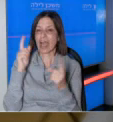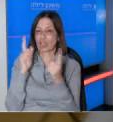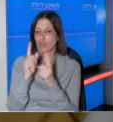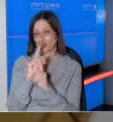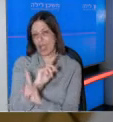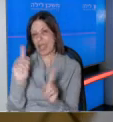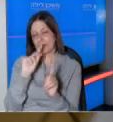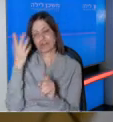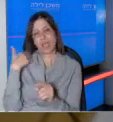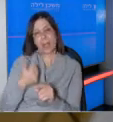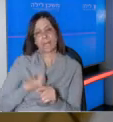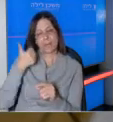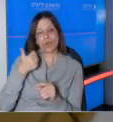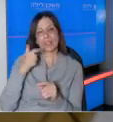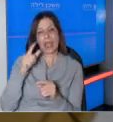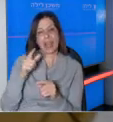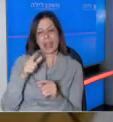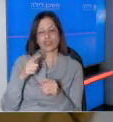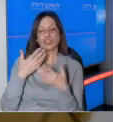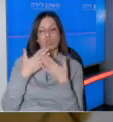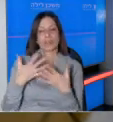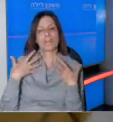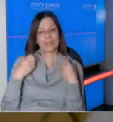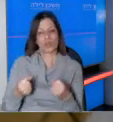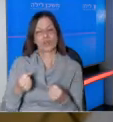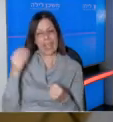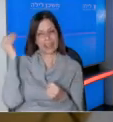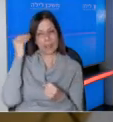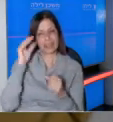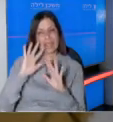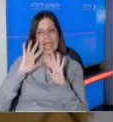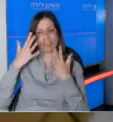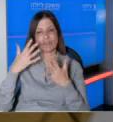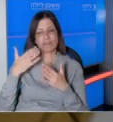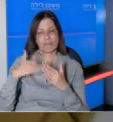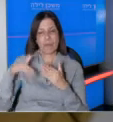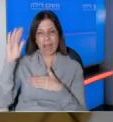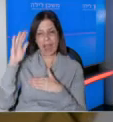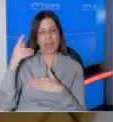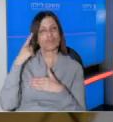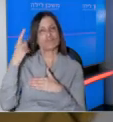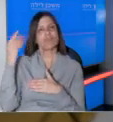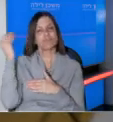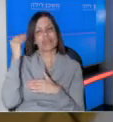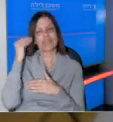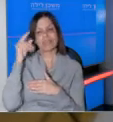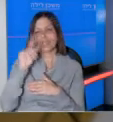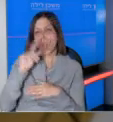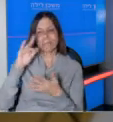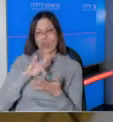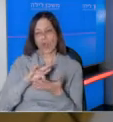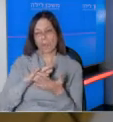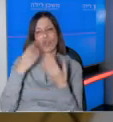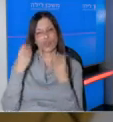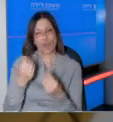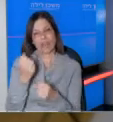כמי שהיה ממונה על נושא של שירותי בריאות התלמיד 10 שנים ומעלה, אני חושב שבתי הספר בשום אופן לא יהיה, זה לא המקום הטוב